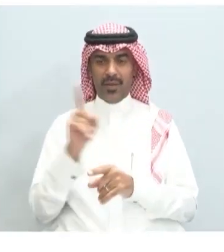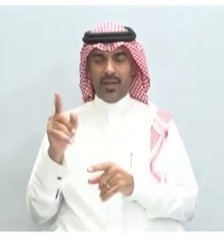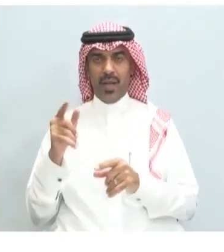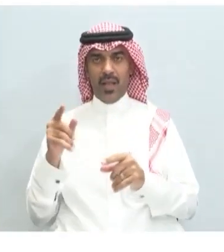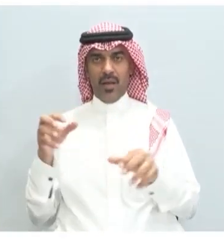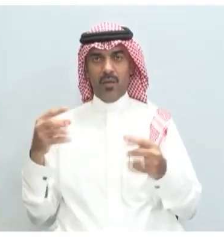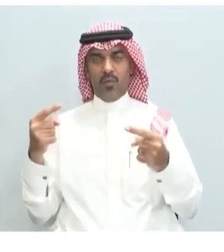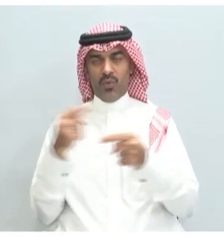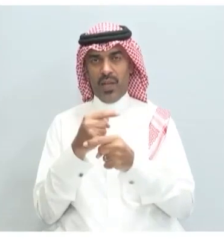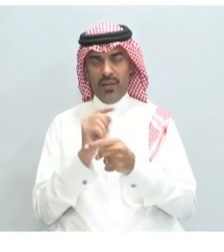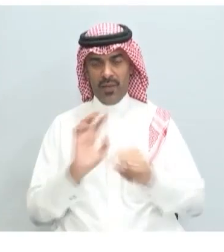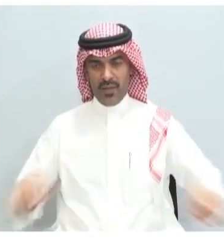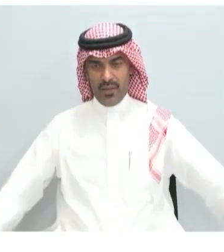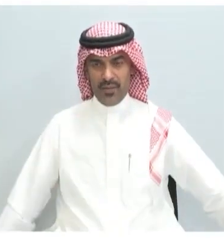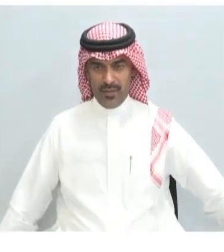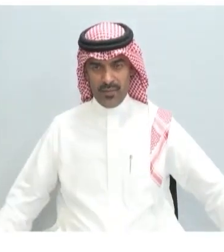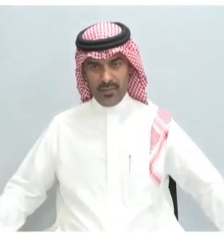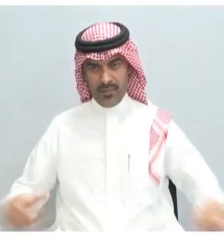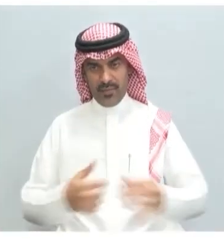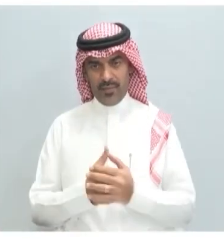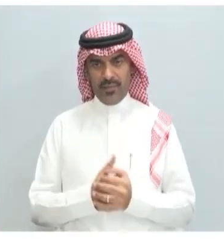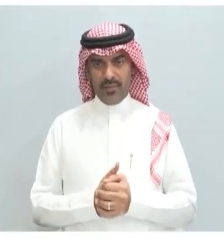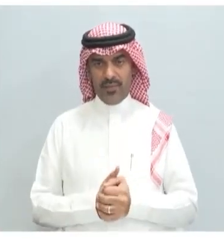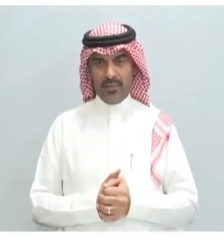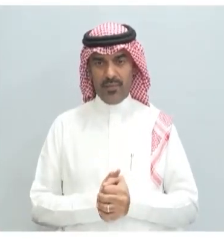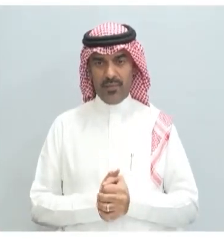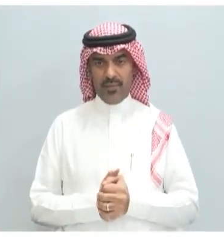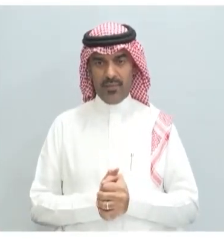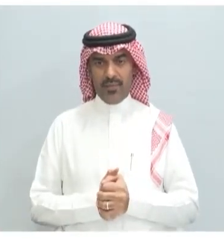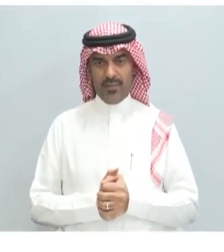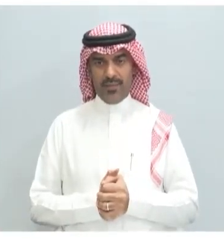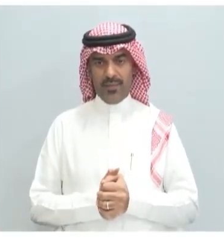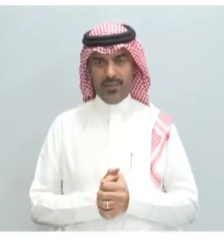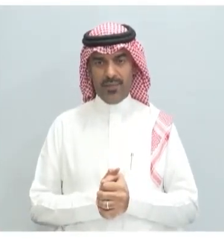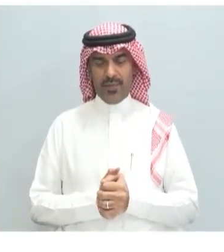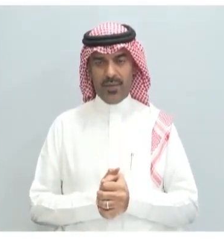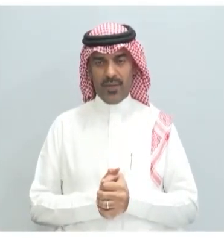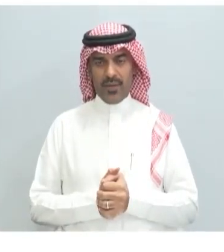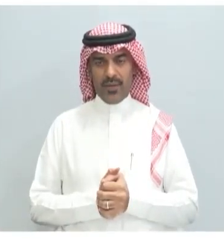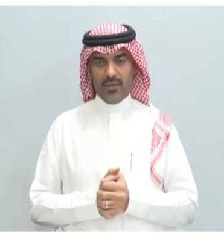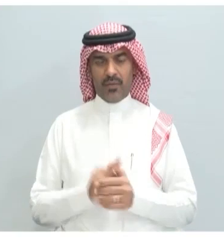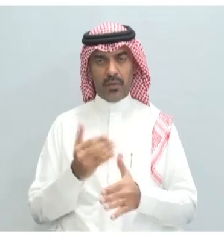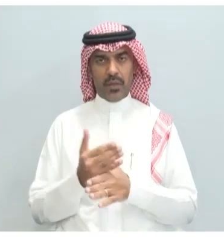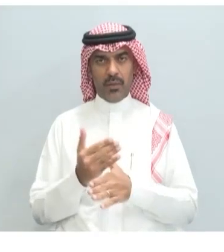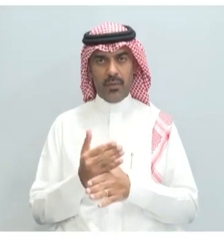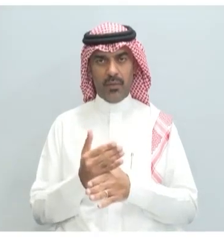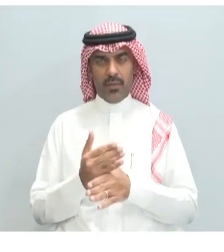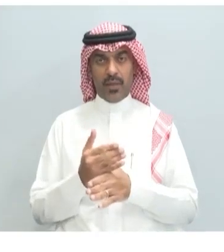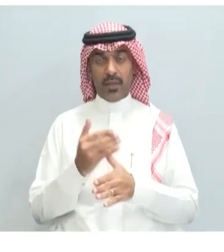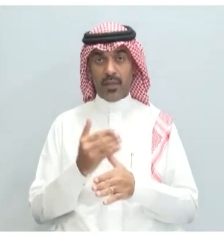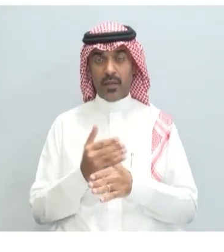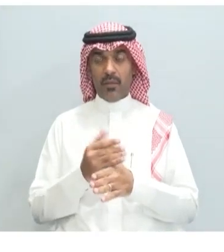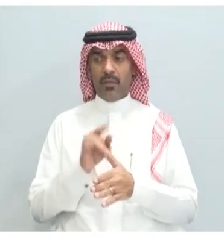متنافيان الحادثتان متنافيان وبالتالي شش رح نقول والسبب لانه